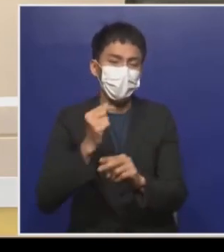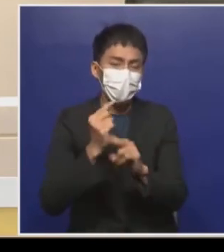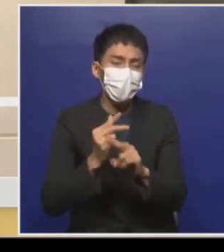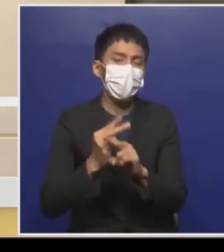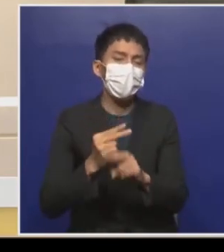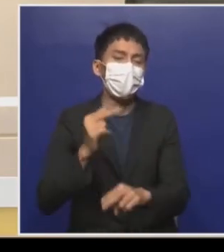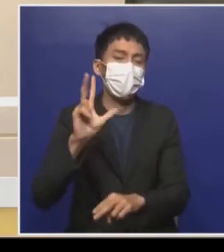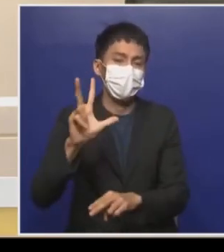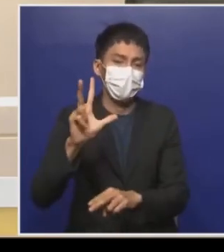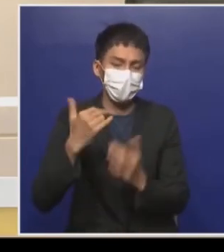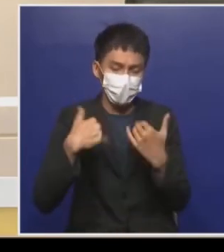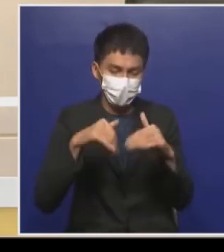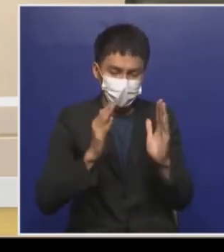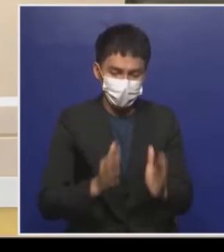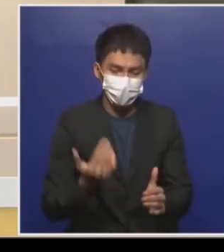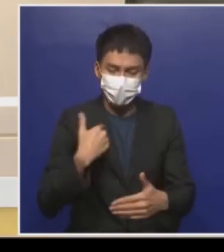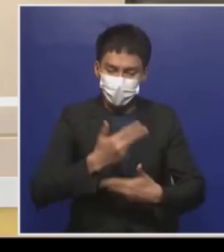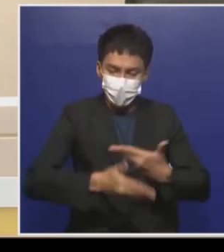วนนี้ก็ยไมไดให้ใครเลย